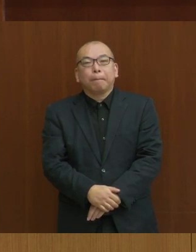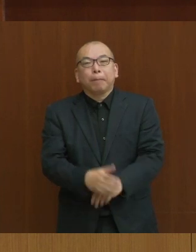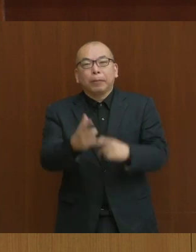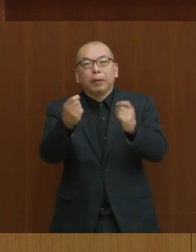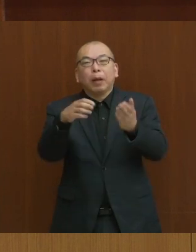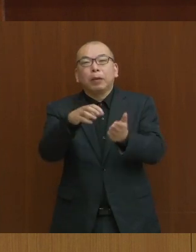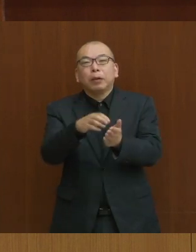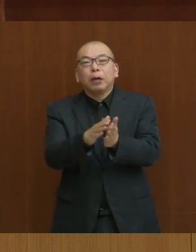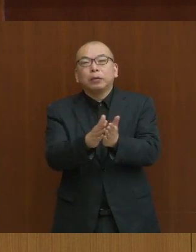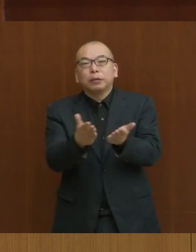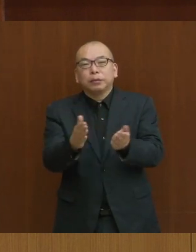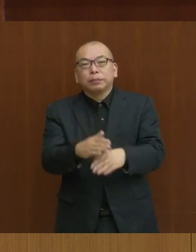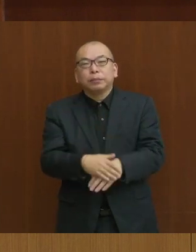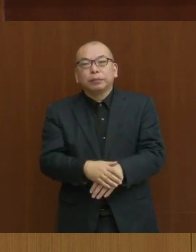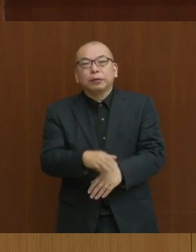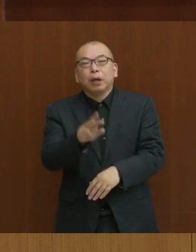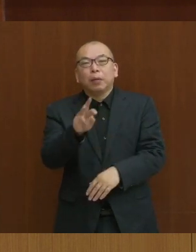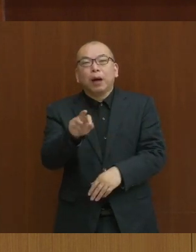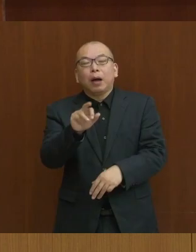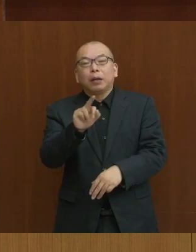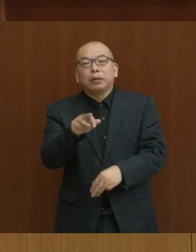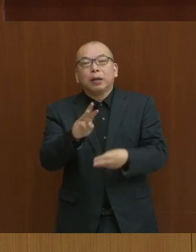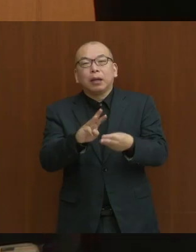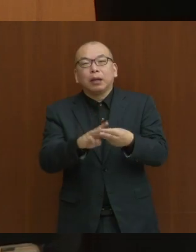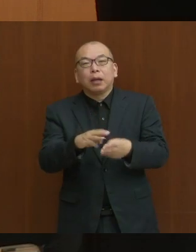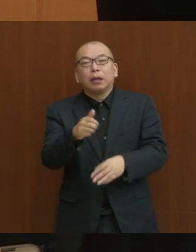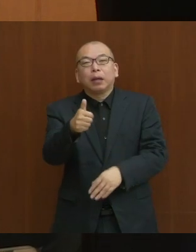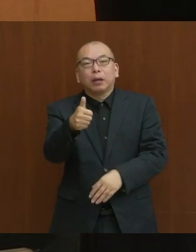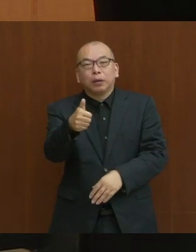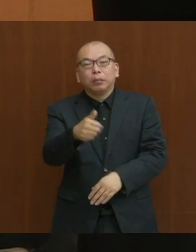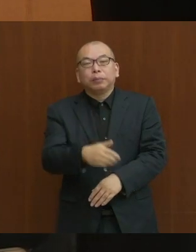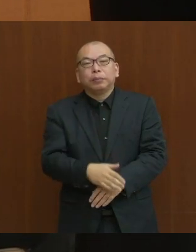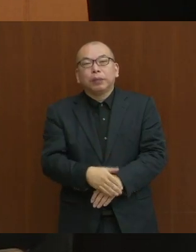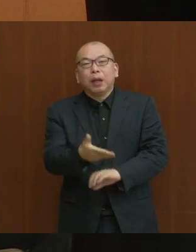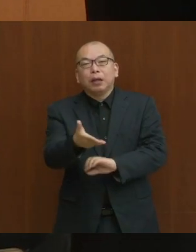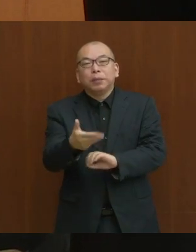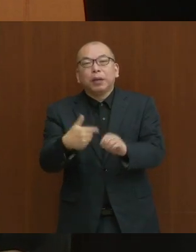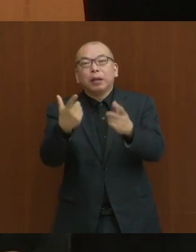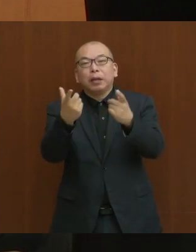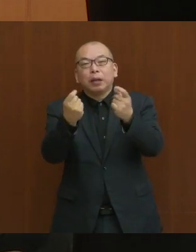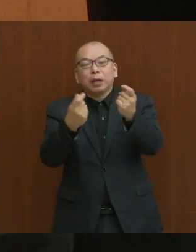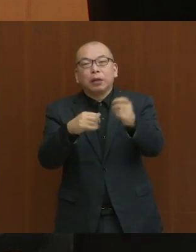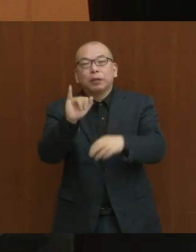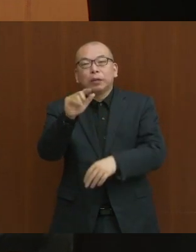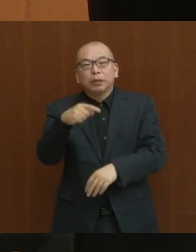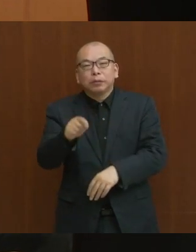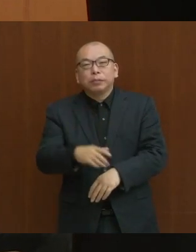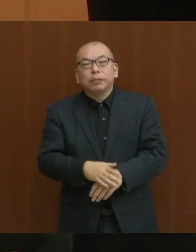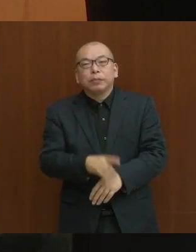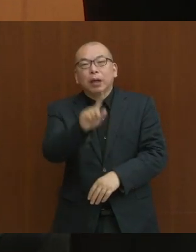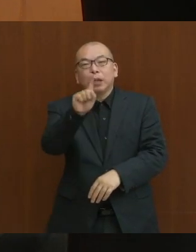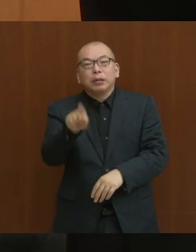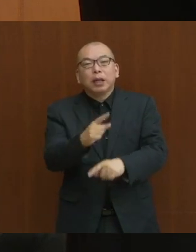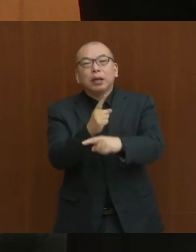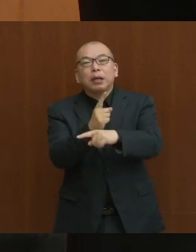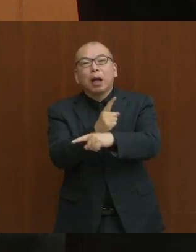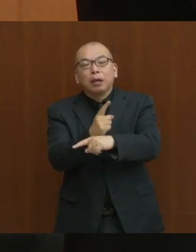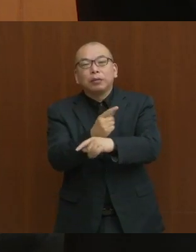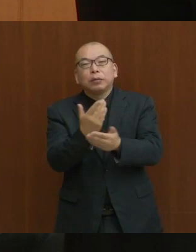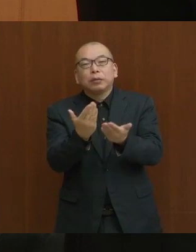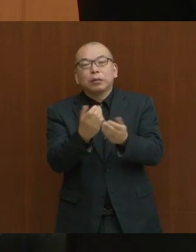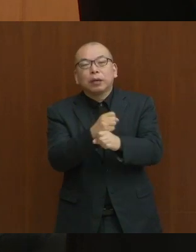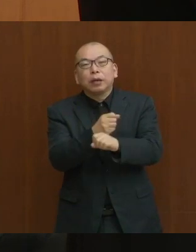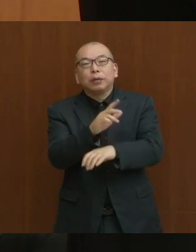学域、早稲田貴弘。島根大学大学院、自然科学研究